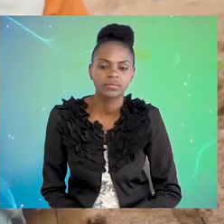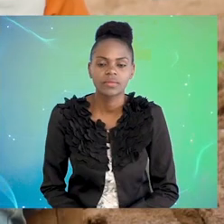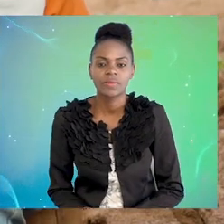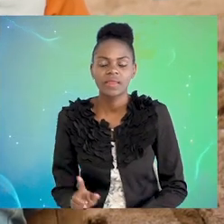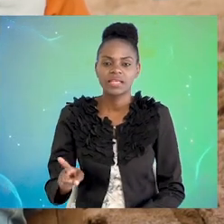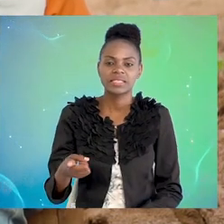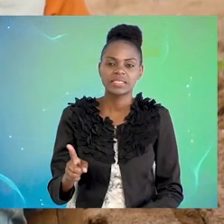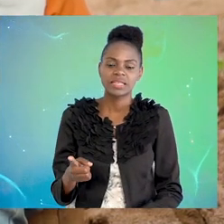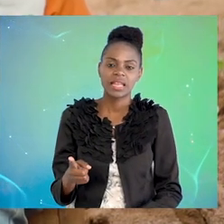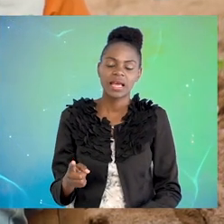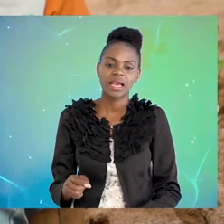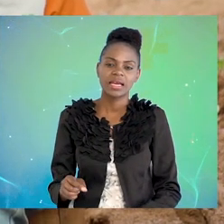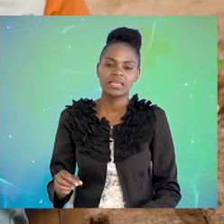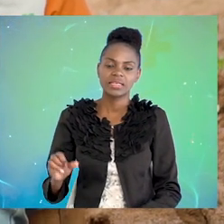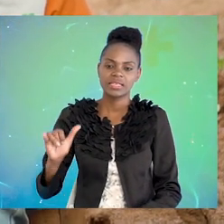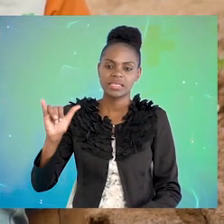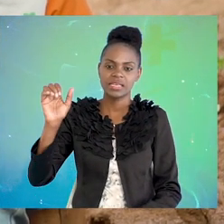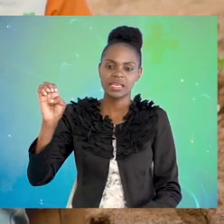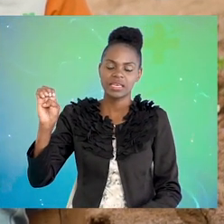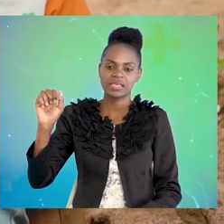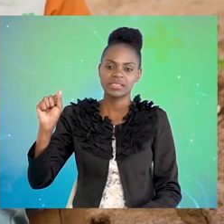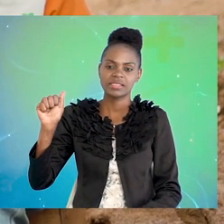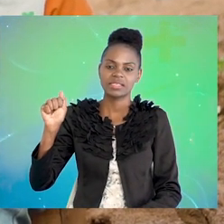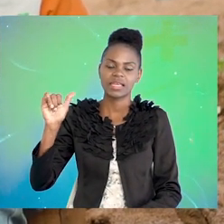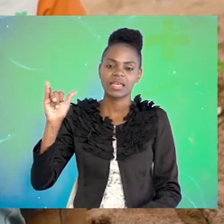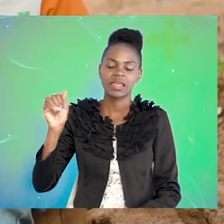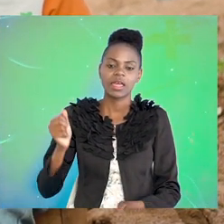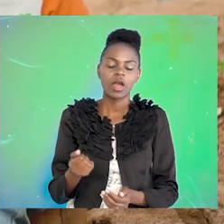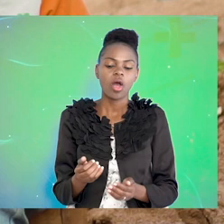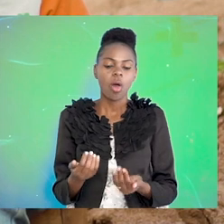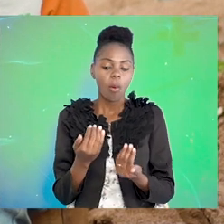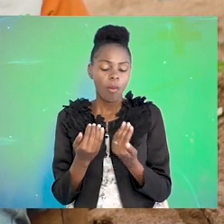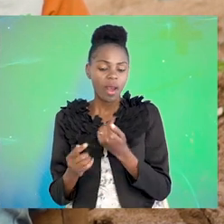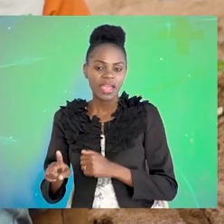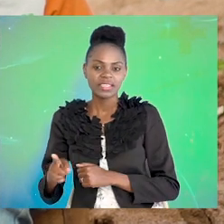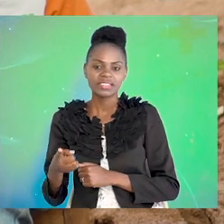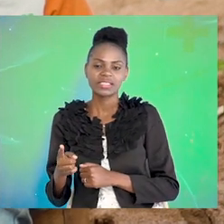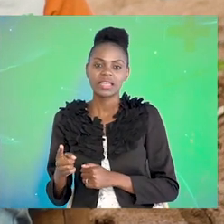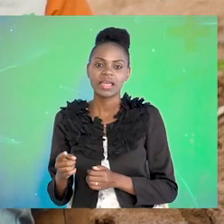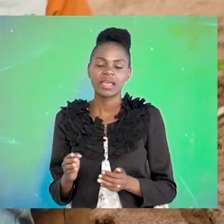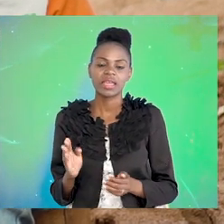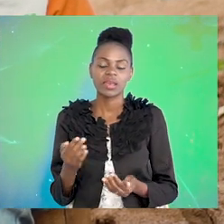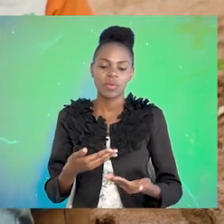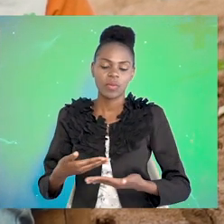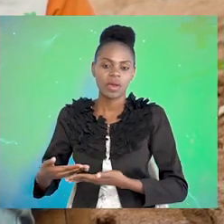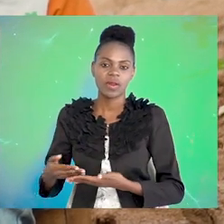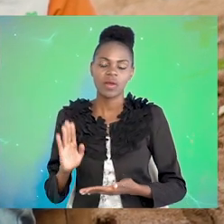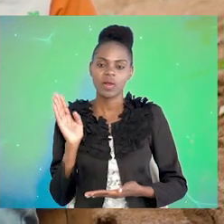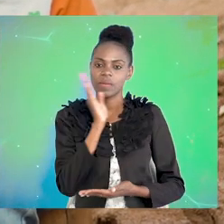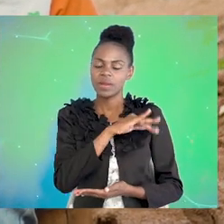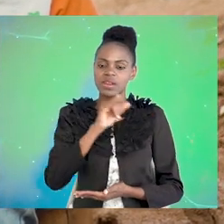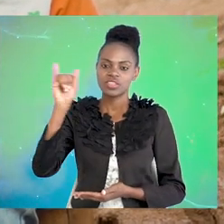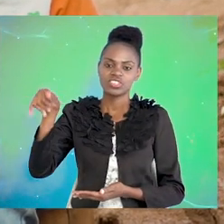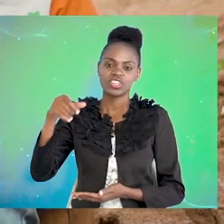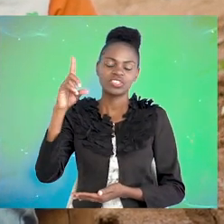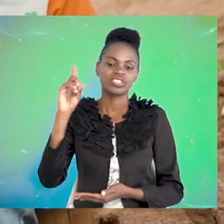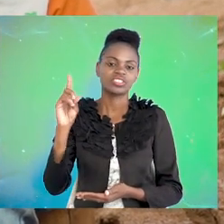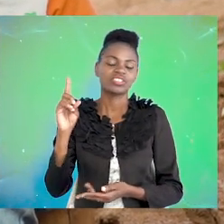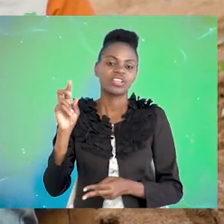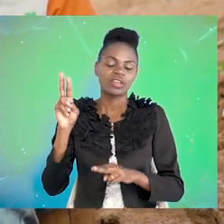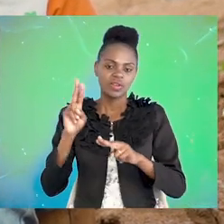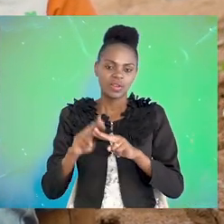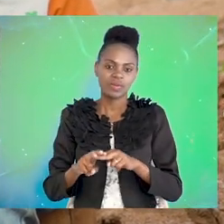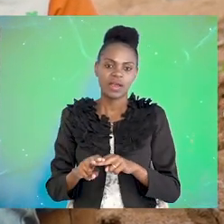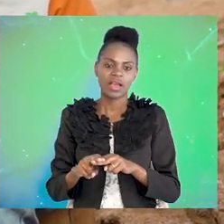Ine dzina langa ndine Erickson Isaya. Dzina la mwanayu amene ali mwana wanga wakumapeto ndi Jedini Isaya.